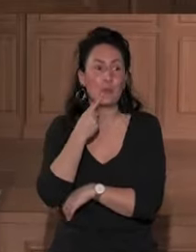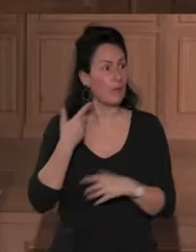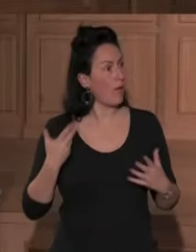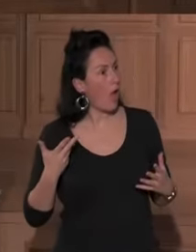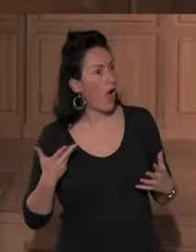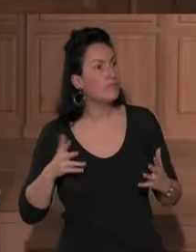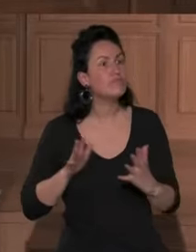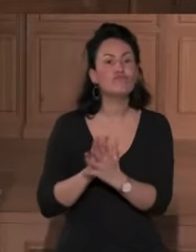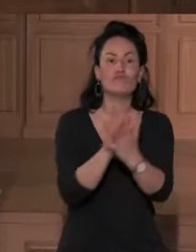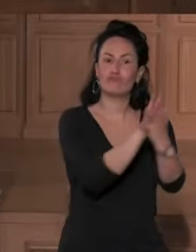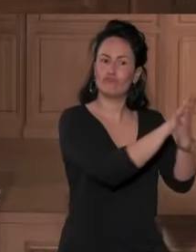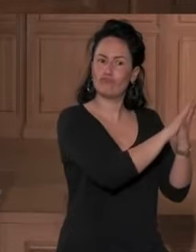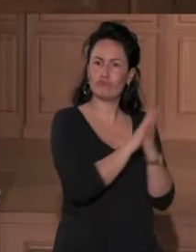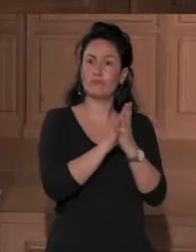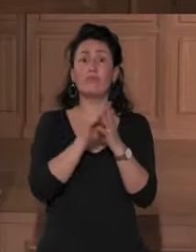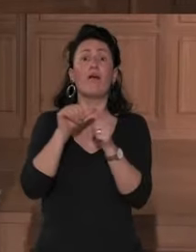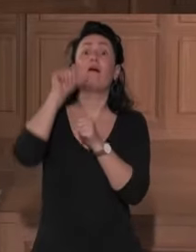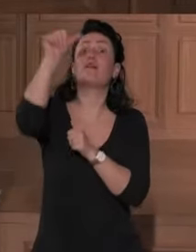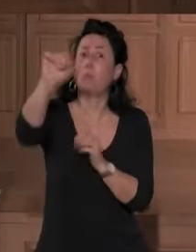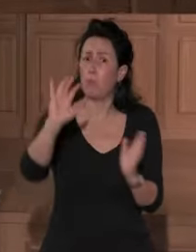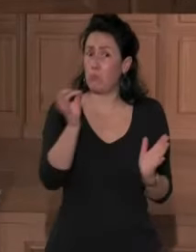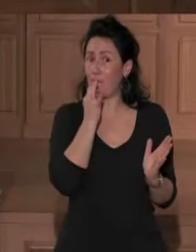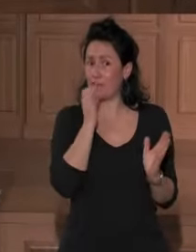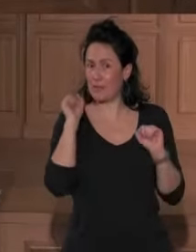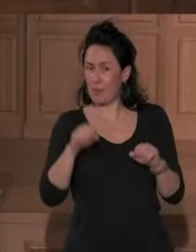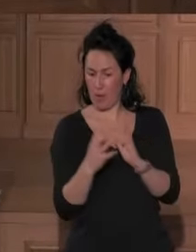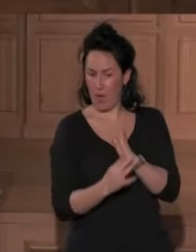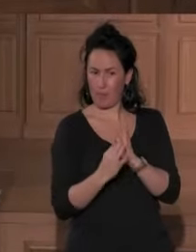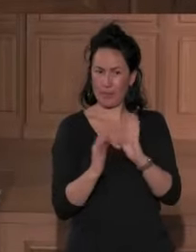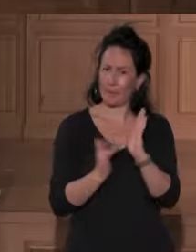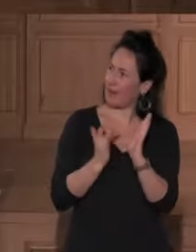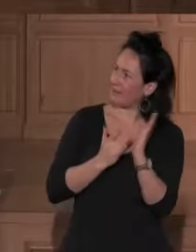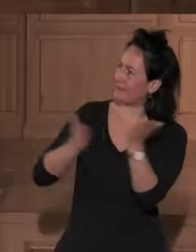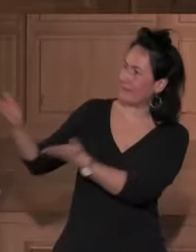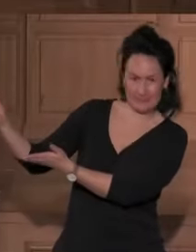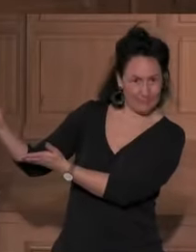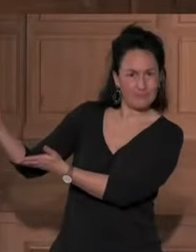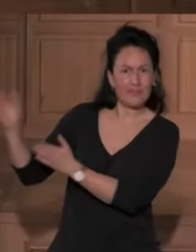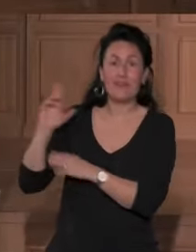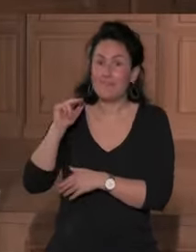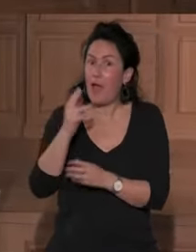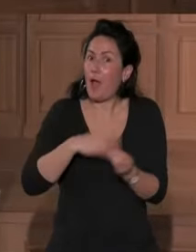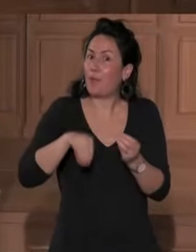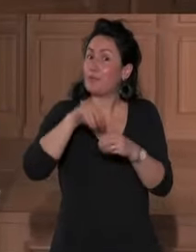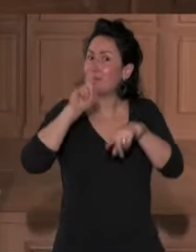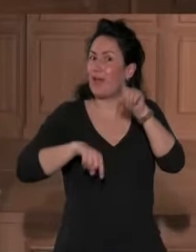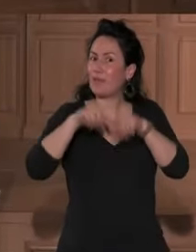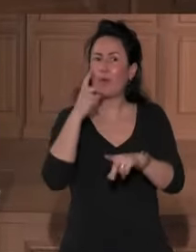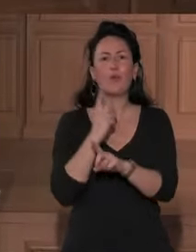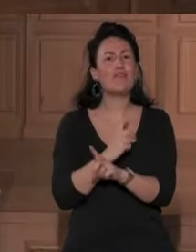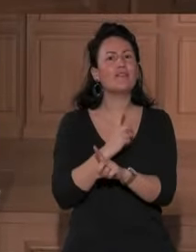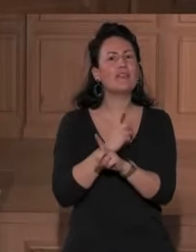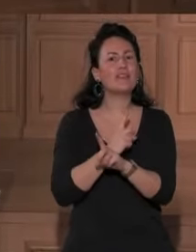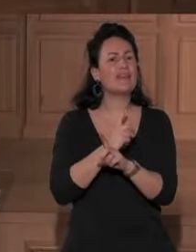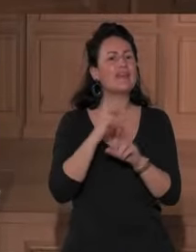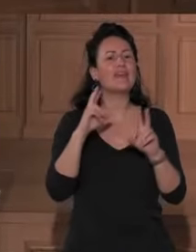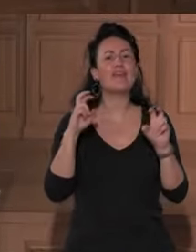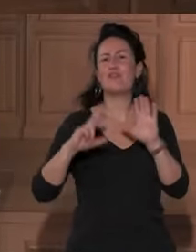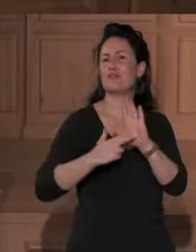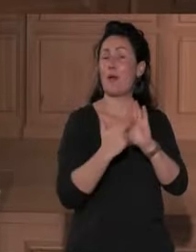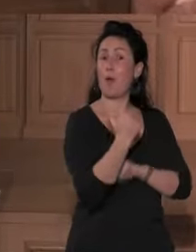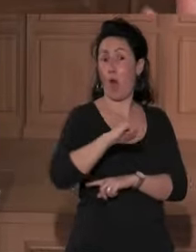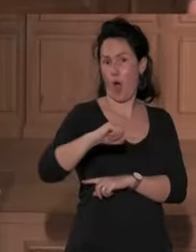salle, derrière l'écran, bah, profitez-en pour vous abonner à Ombre Lumière. Vous recevrez le DVD hors norme. Si vous l'avez déjà, ça sera un cadeau que vous ferez à votre voisin, à